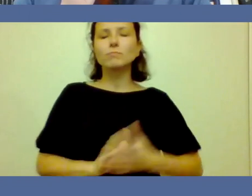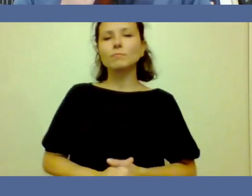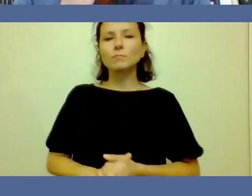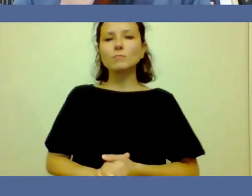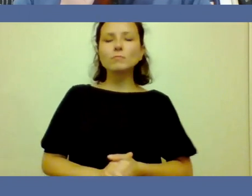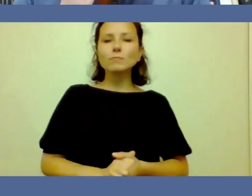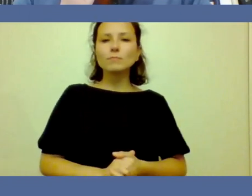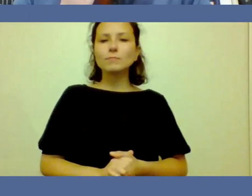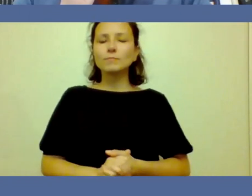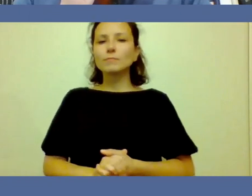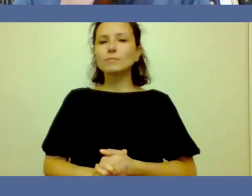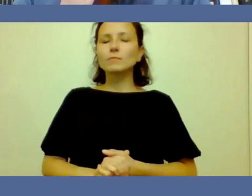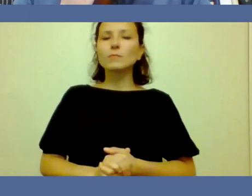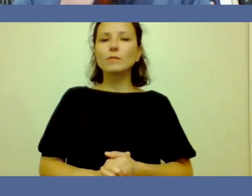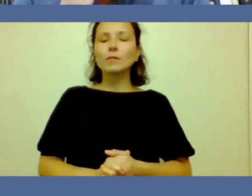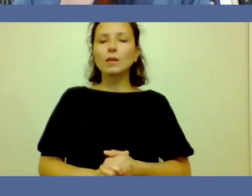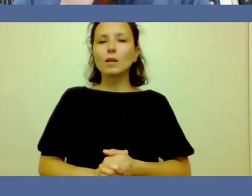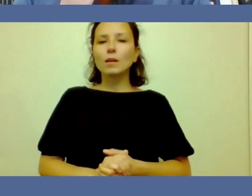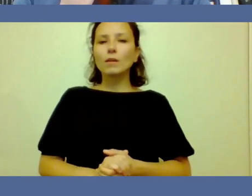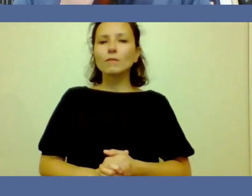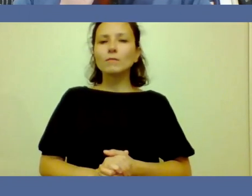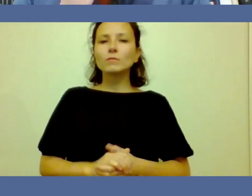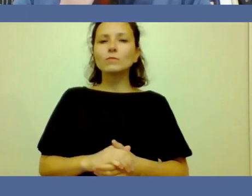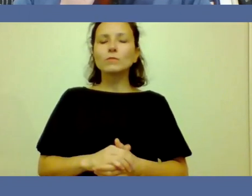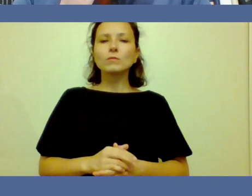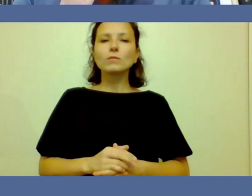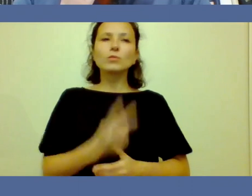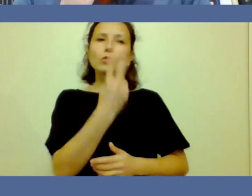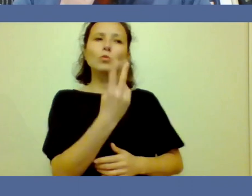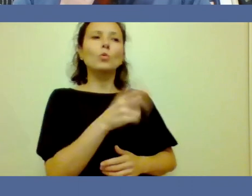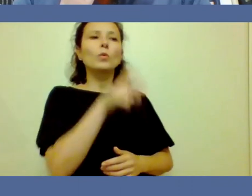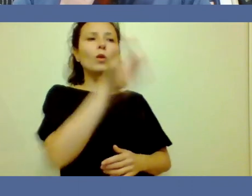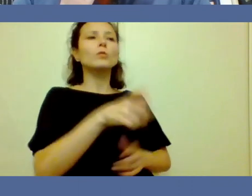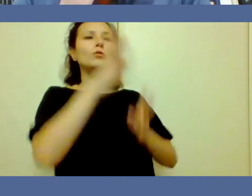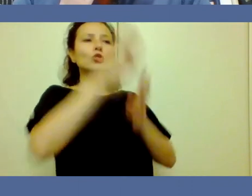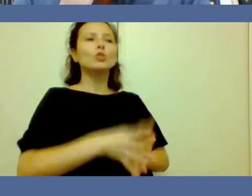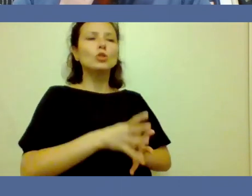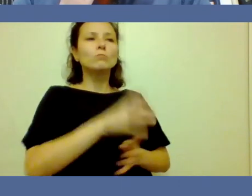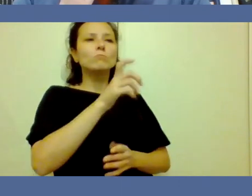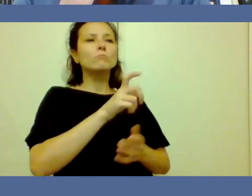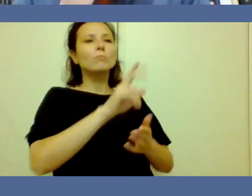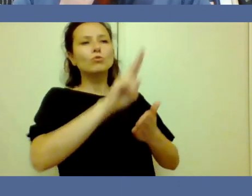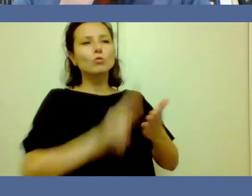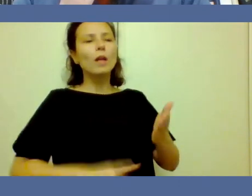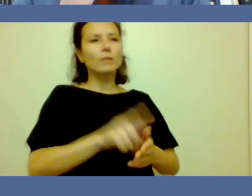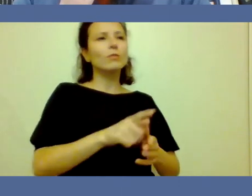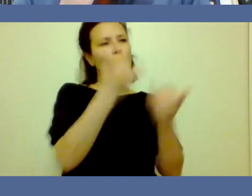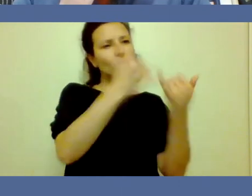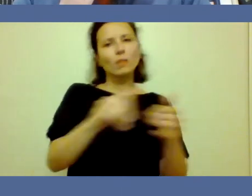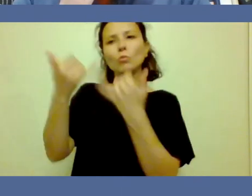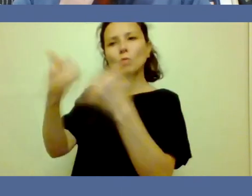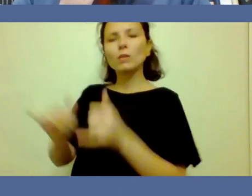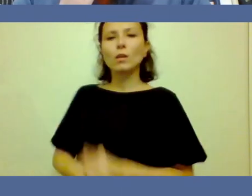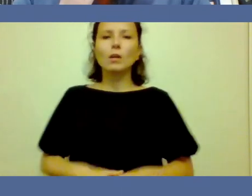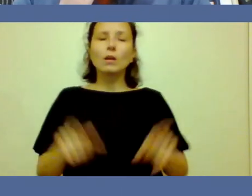też drugi, że tak powiem, rys tego czytelnika, to są inni ludzie. Zdarza się oczywiście, że są tacy